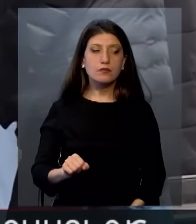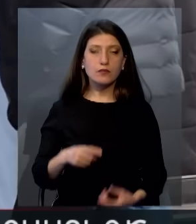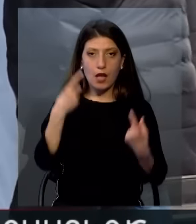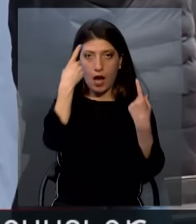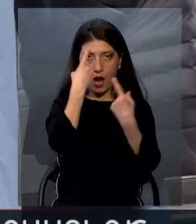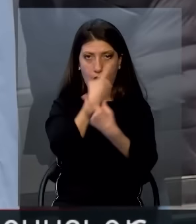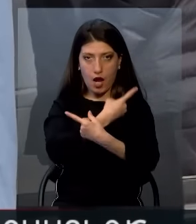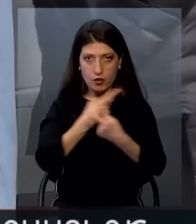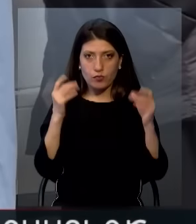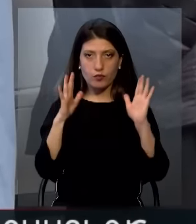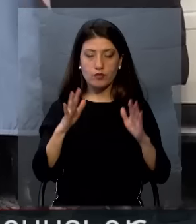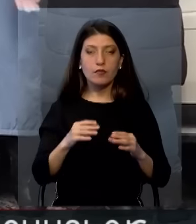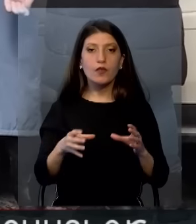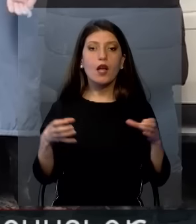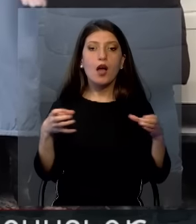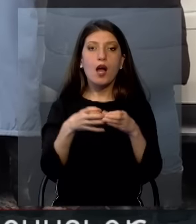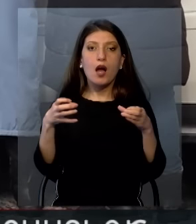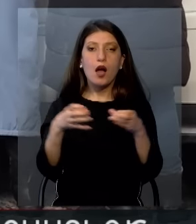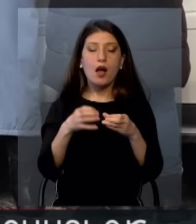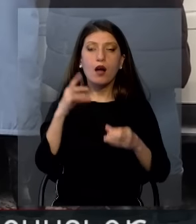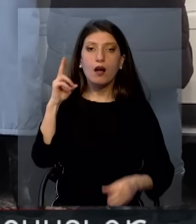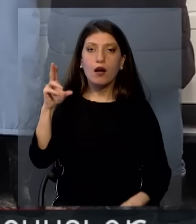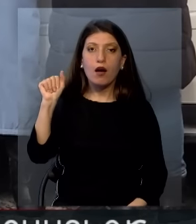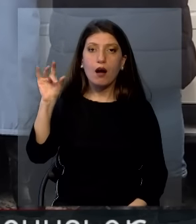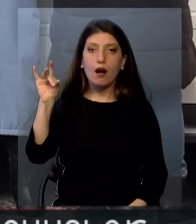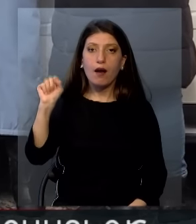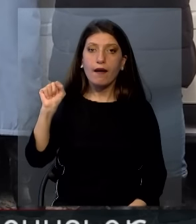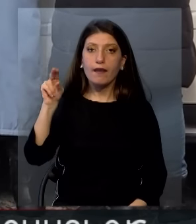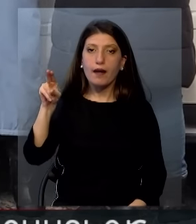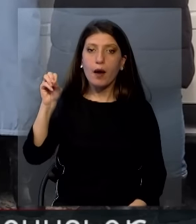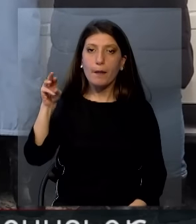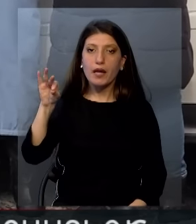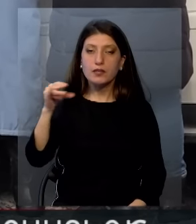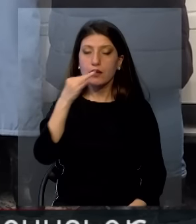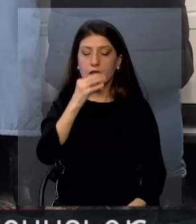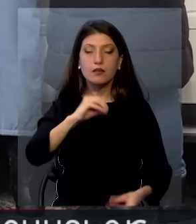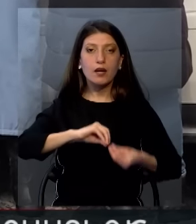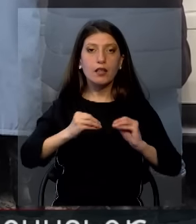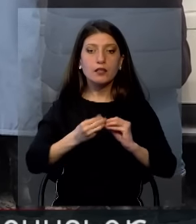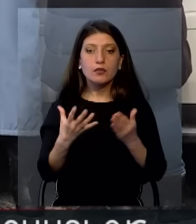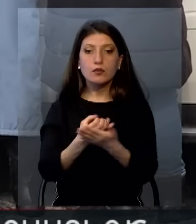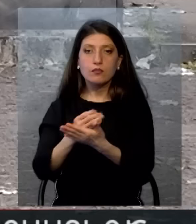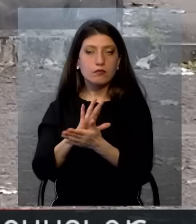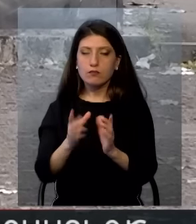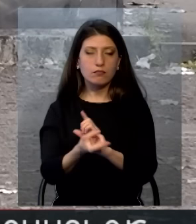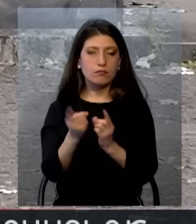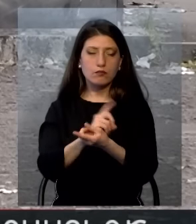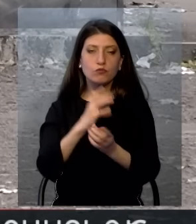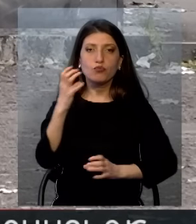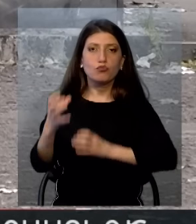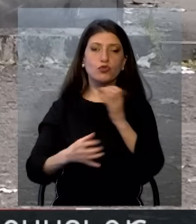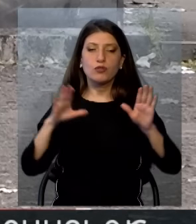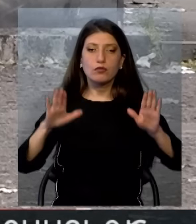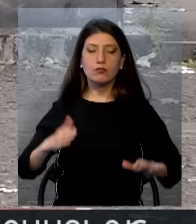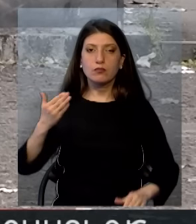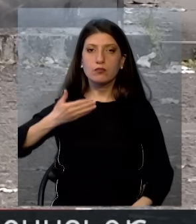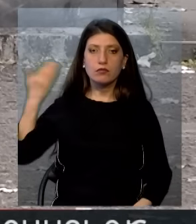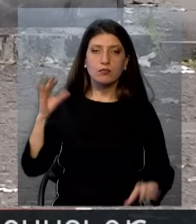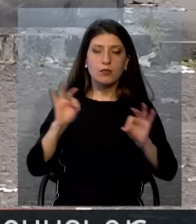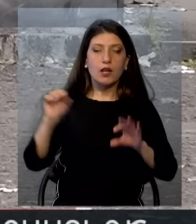հայտարարությունը։ Հանձնախումբը ըստ Կարամպետյանի ոչ թե կոնկրետ հարցեր է լուծելու, այլ միջազգային հարթակներում ներկայացնելու է